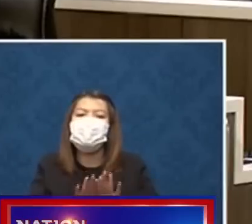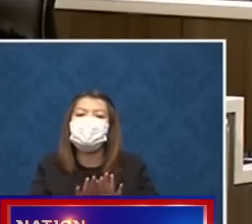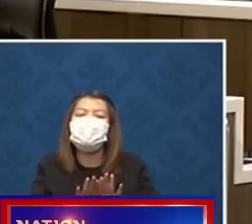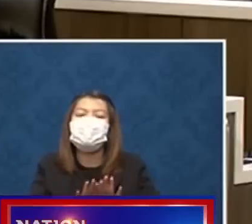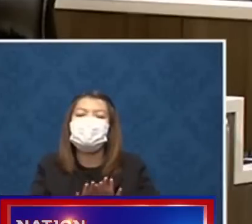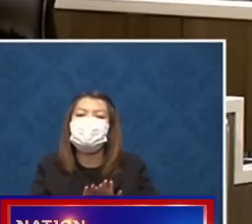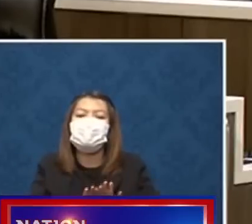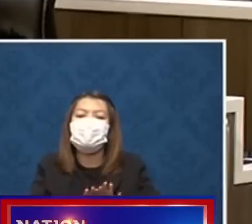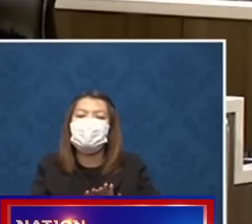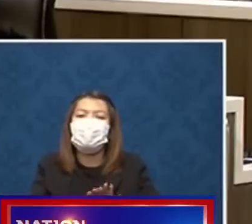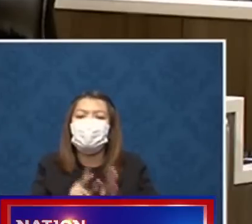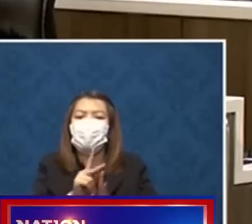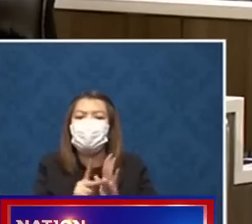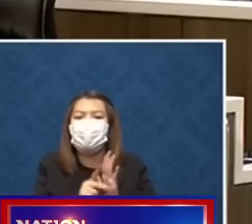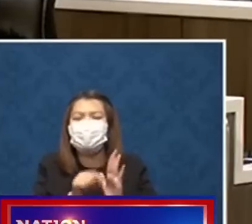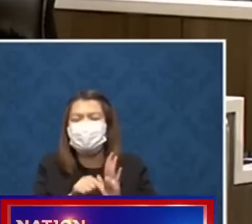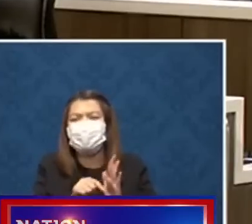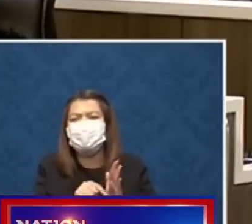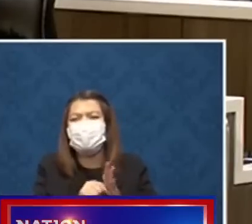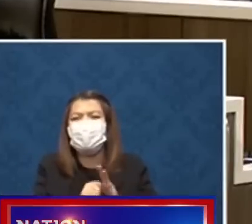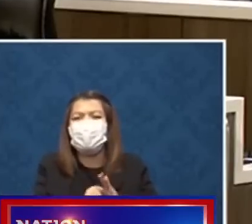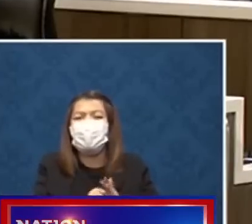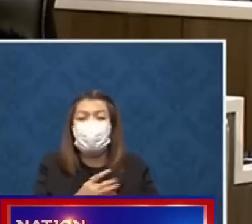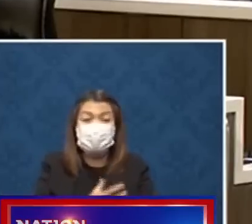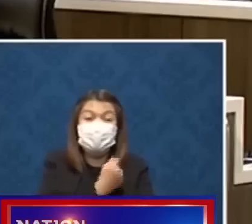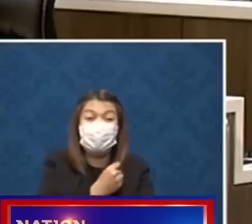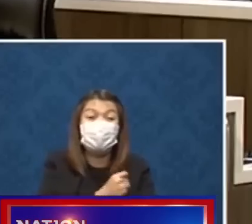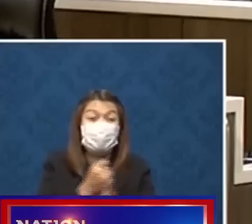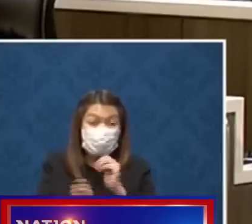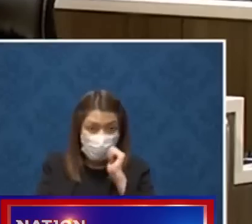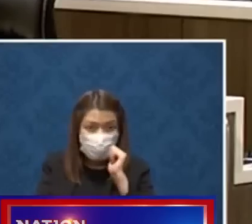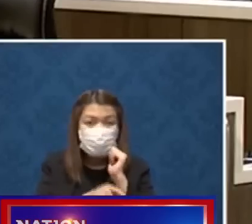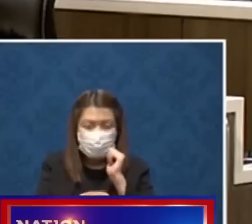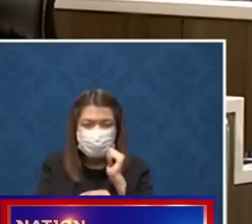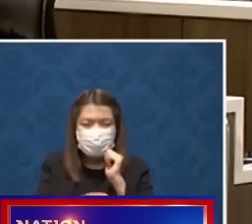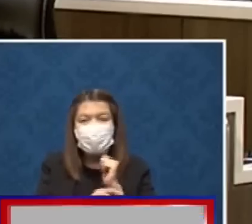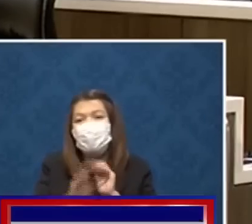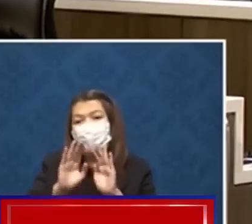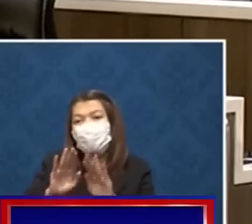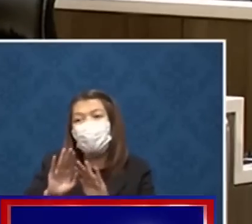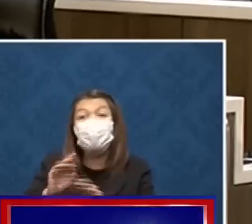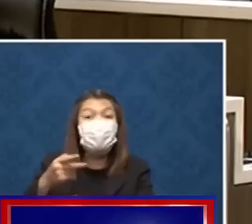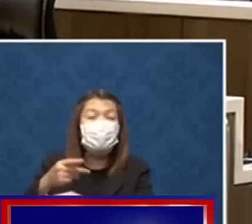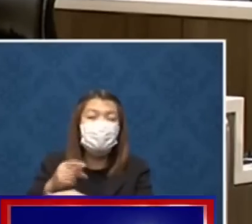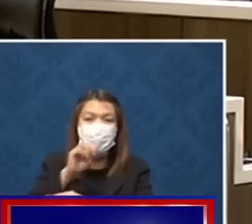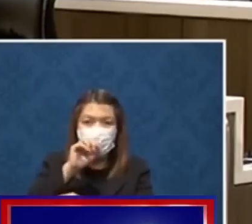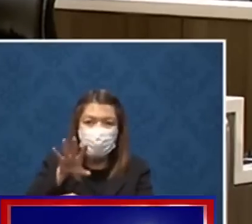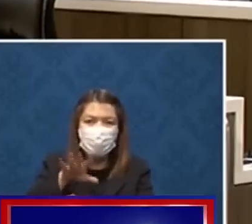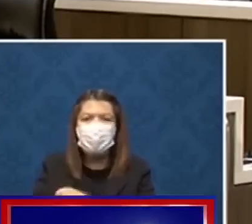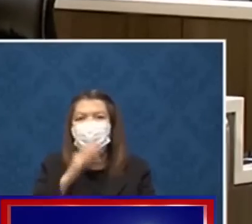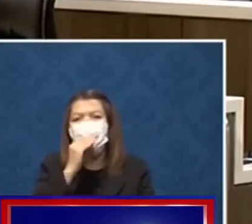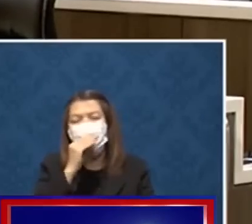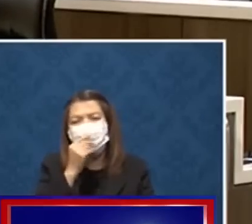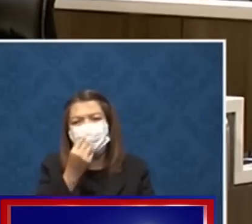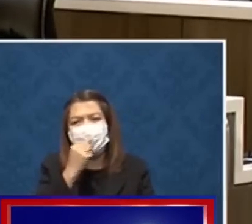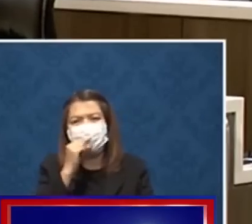ะที่จะไปกับลุงตู่ลุงตู่เองก็ต้องลุกขึ้นมาชี้แจงลุกขึ้นมาตอบแล้วก็ลุงตู่ต้องช่วยเหลือตัว